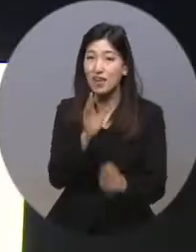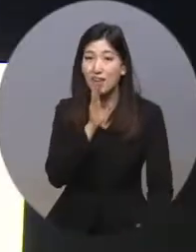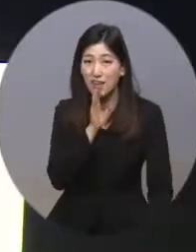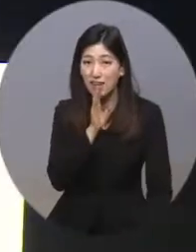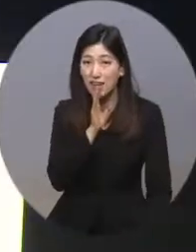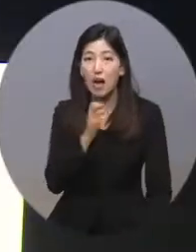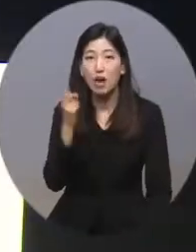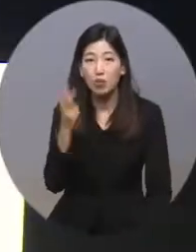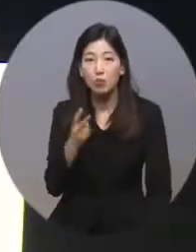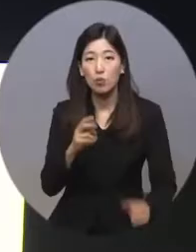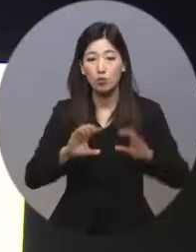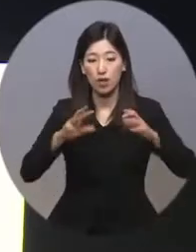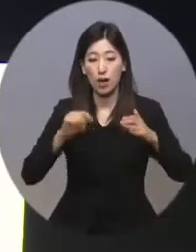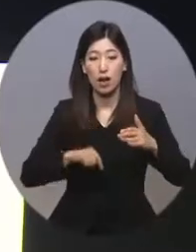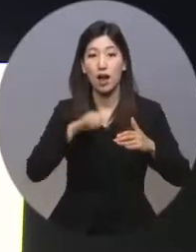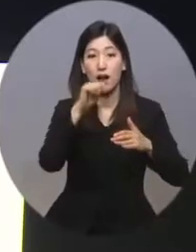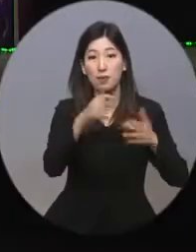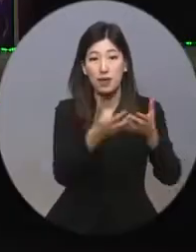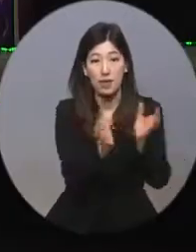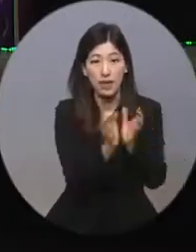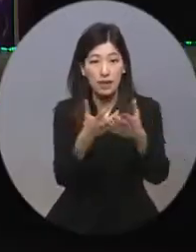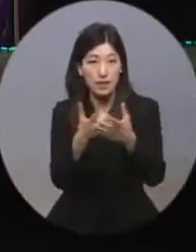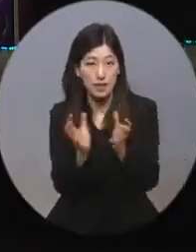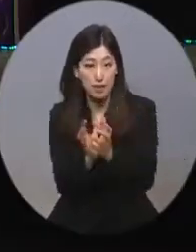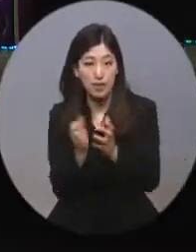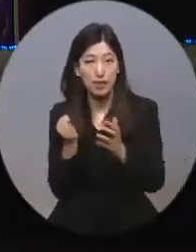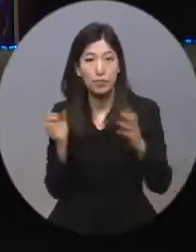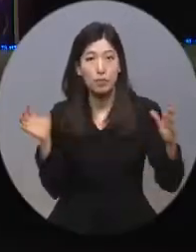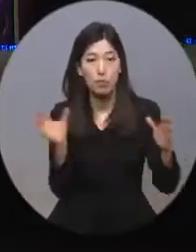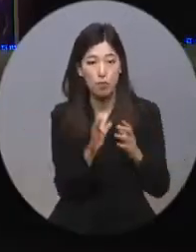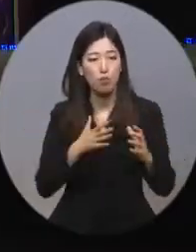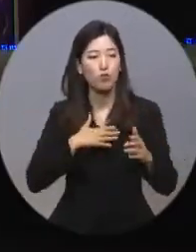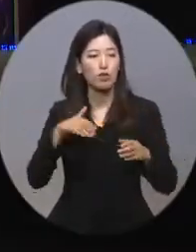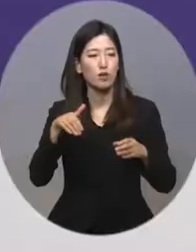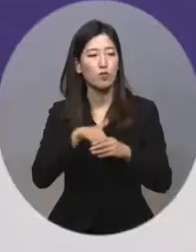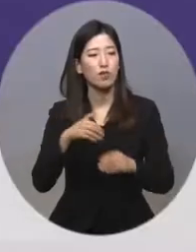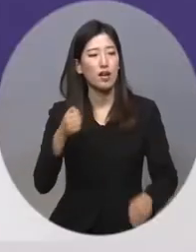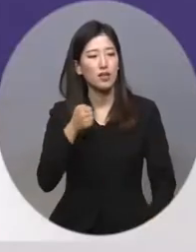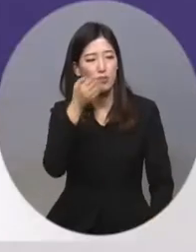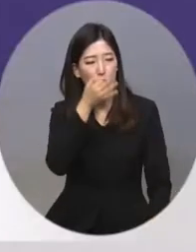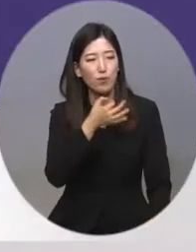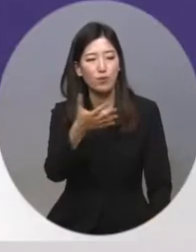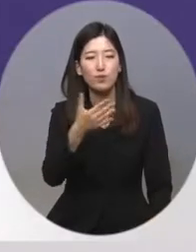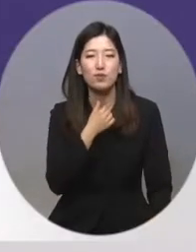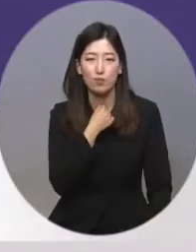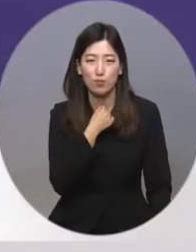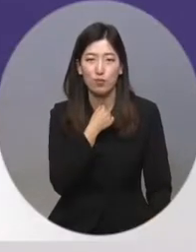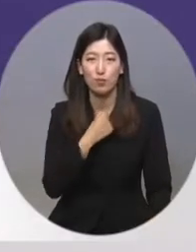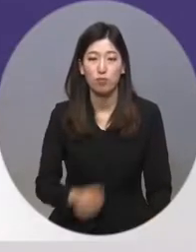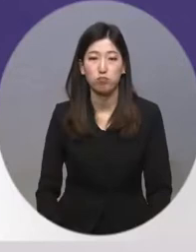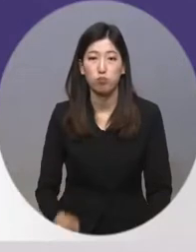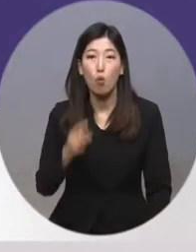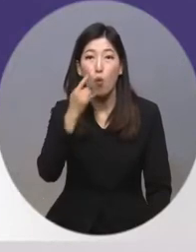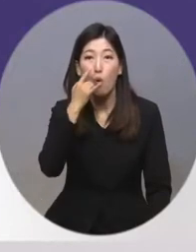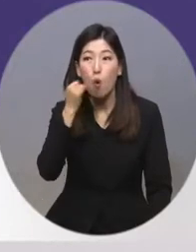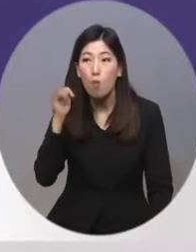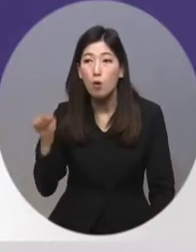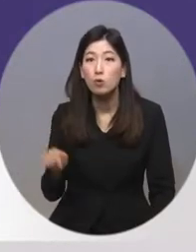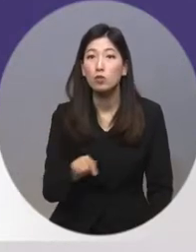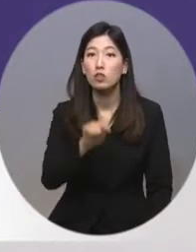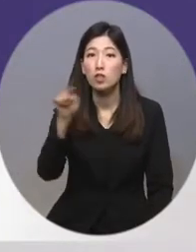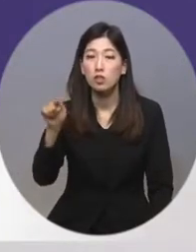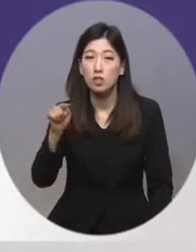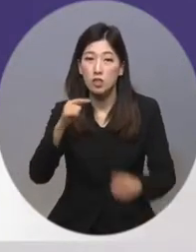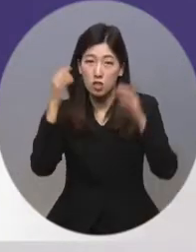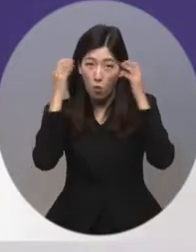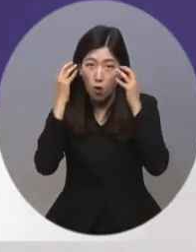단체와 교류를 통해 우리의 문화를 널리 알릴 계획입니다. 어머님들 그 헌신 때문에 우리나라가